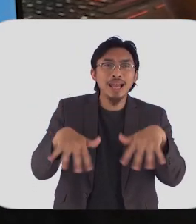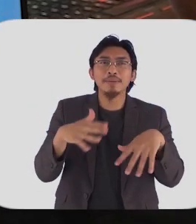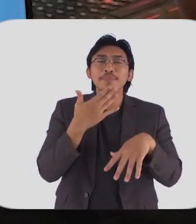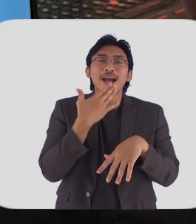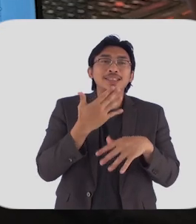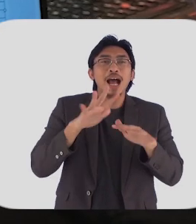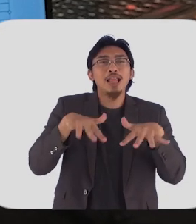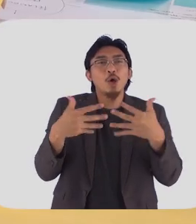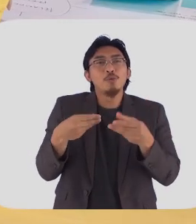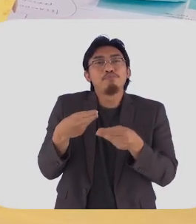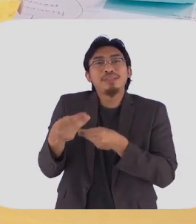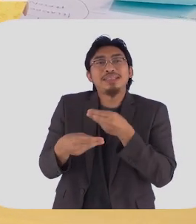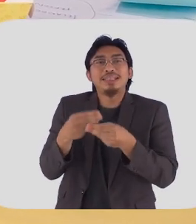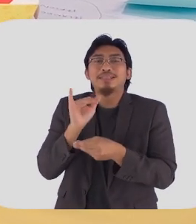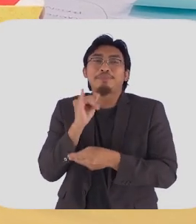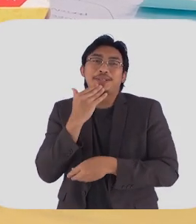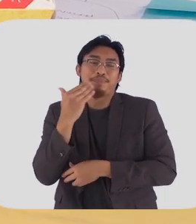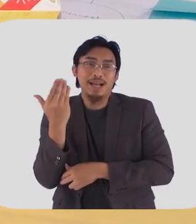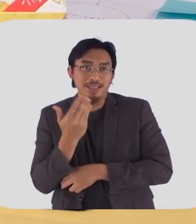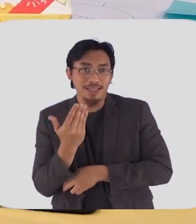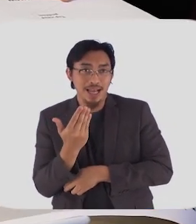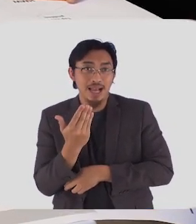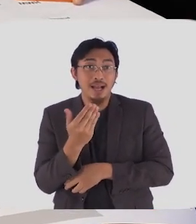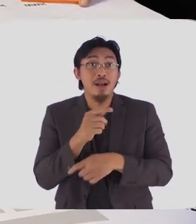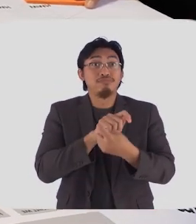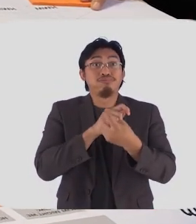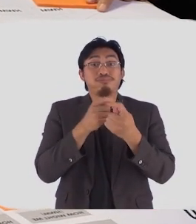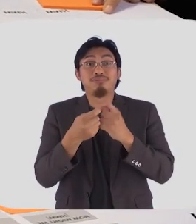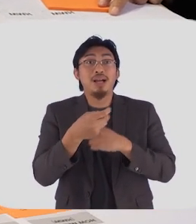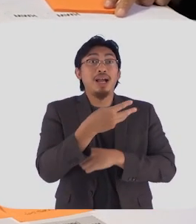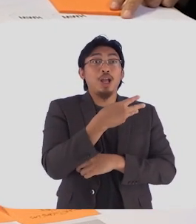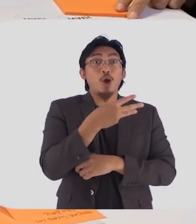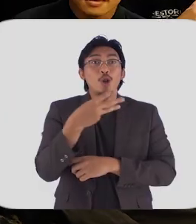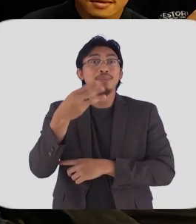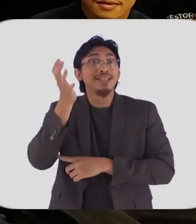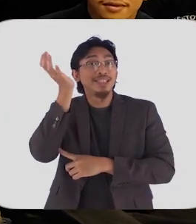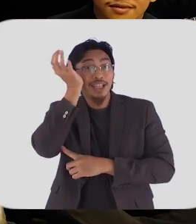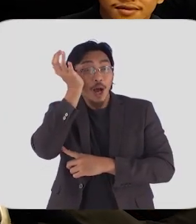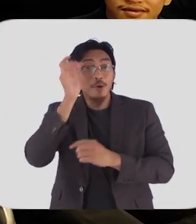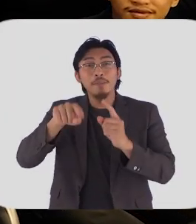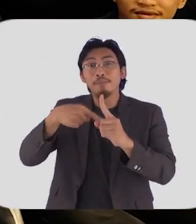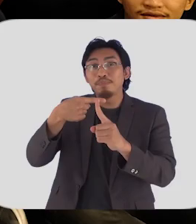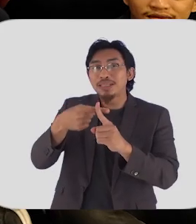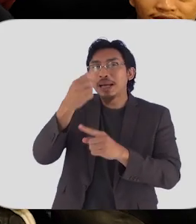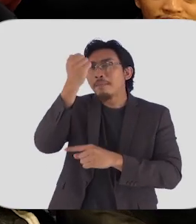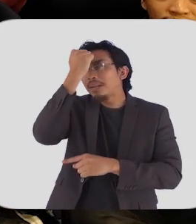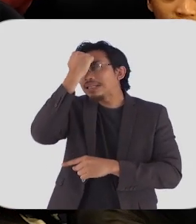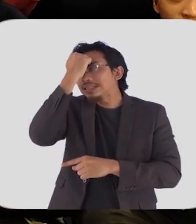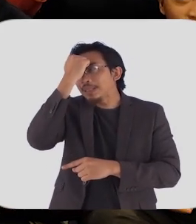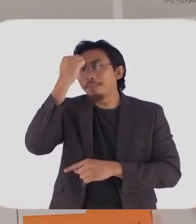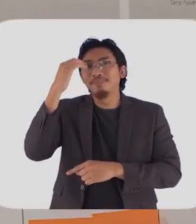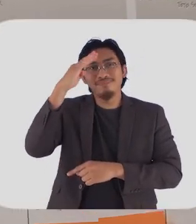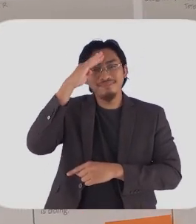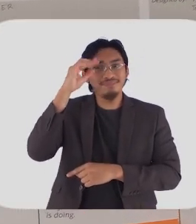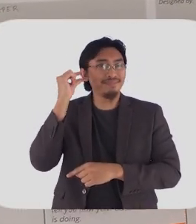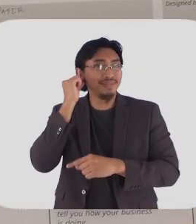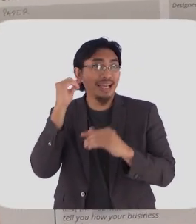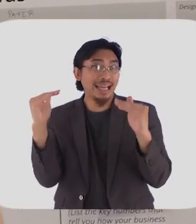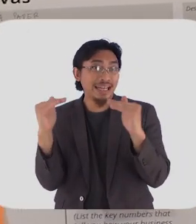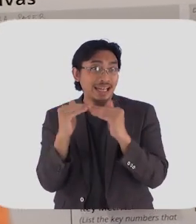atau business as usual menjadi ekonomi yang hijau dengan prinsip kepada kesetaraan gender dan inklusi